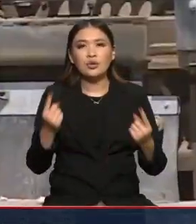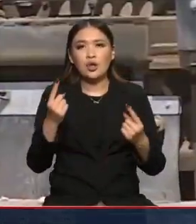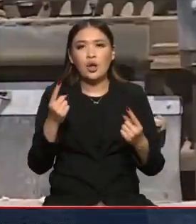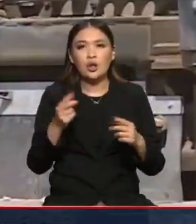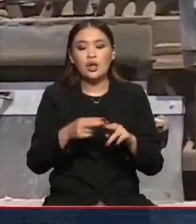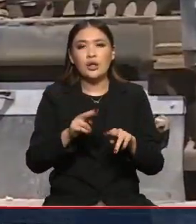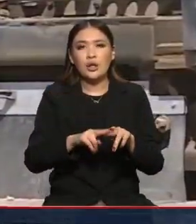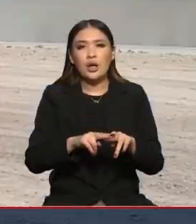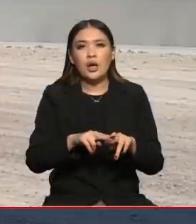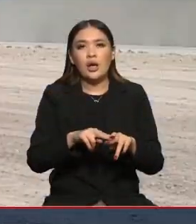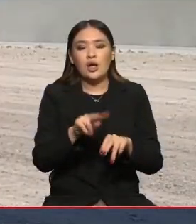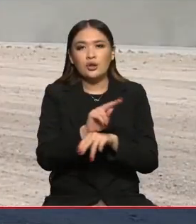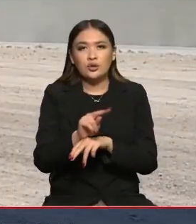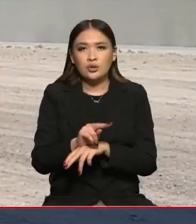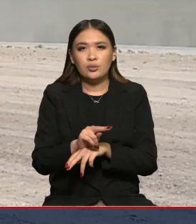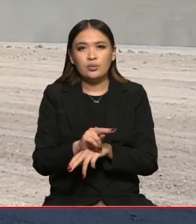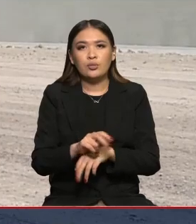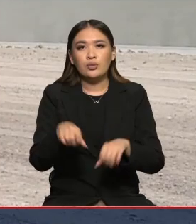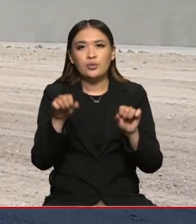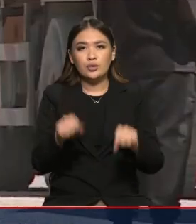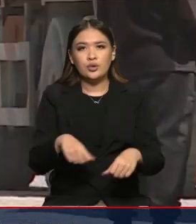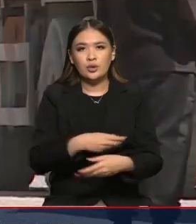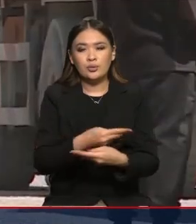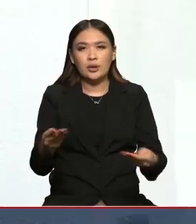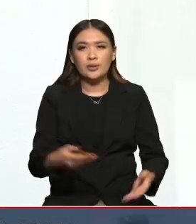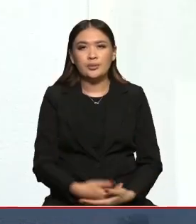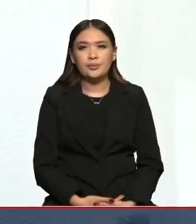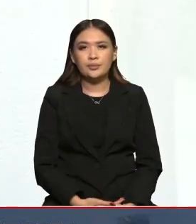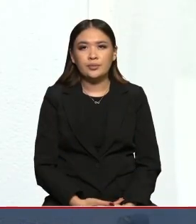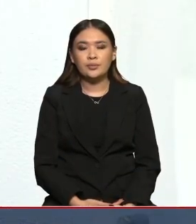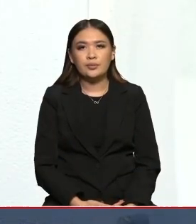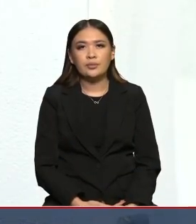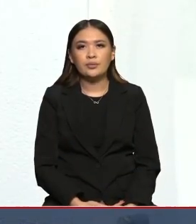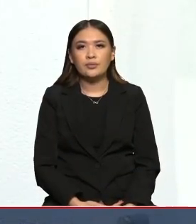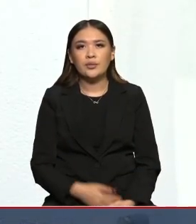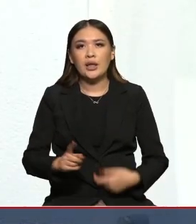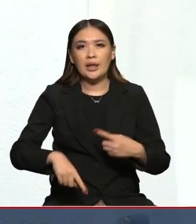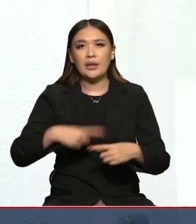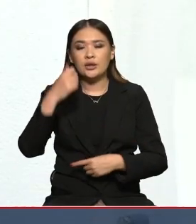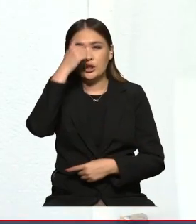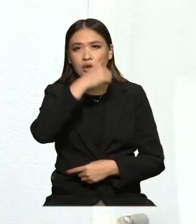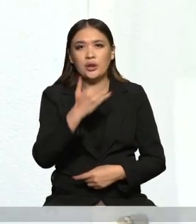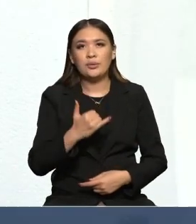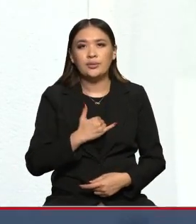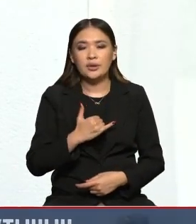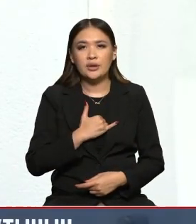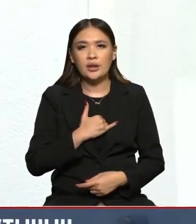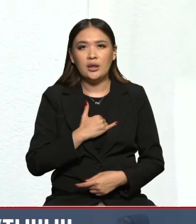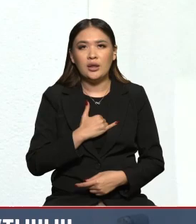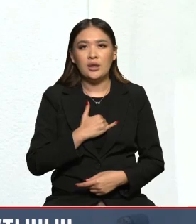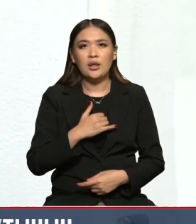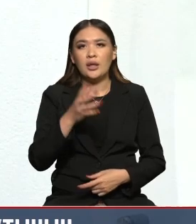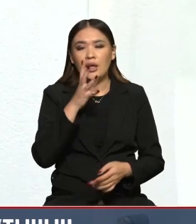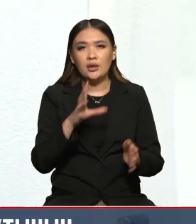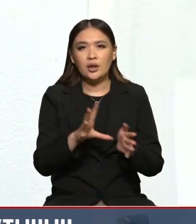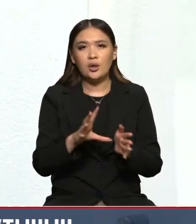қызмет ету мерзімін айтарлықтай арттыруға мүмкіндік береді. Келесі жылы бізде аталмыш